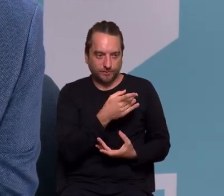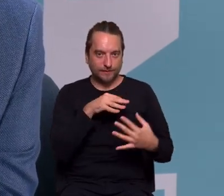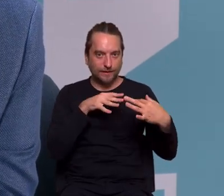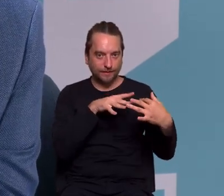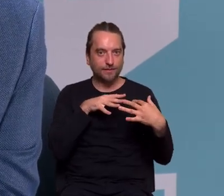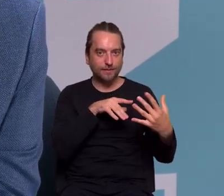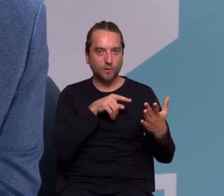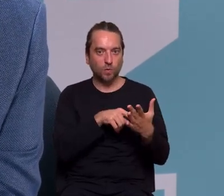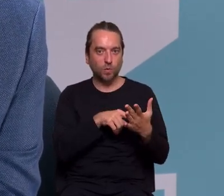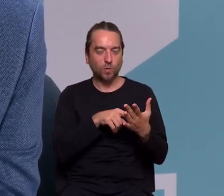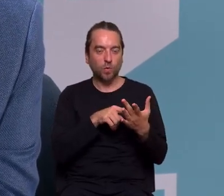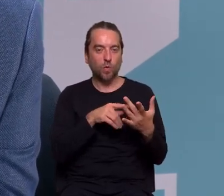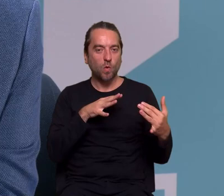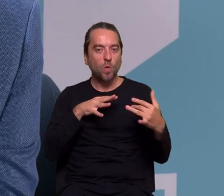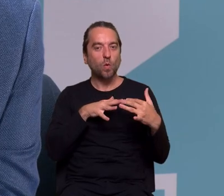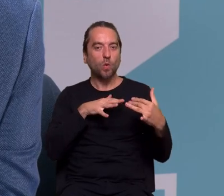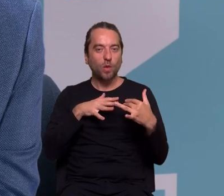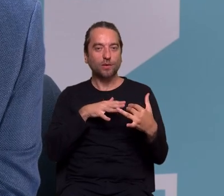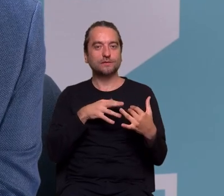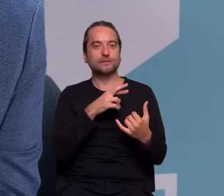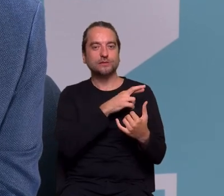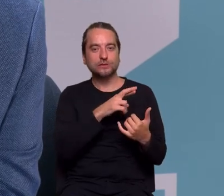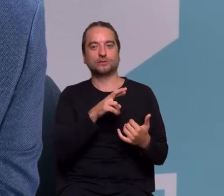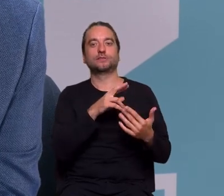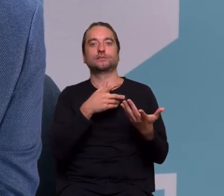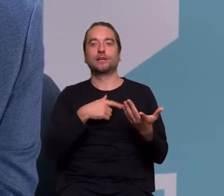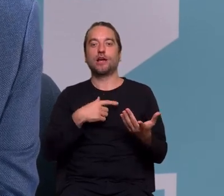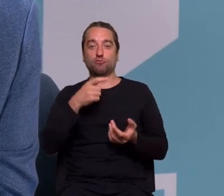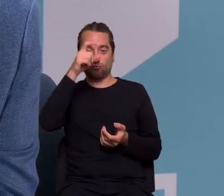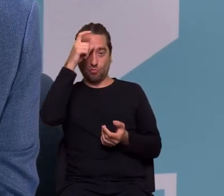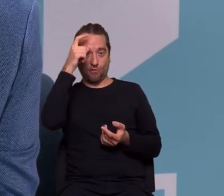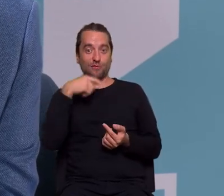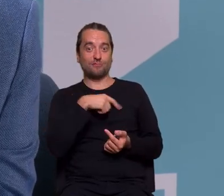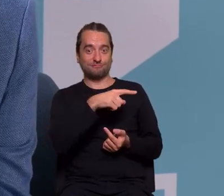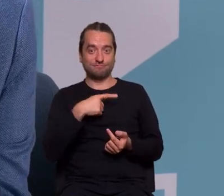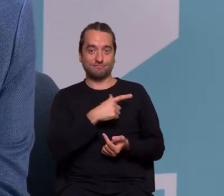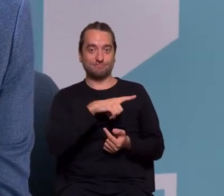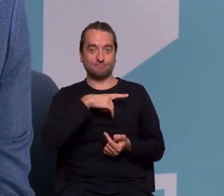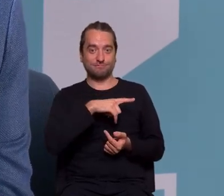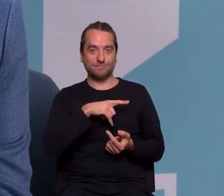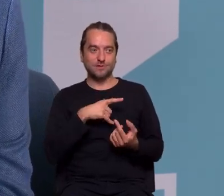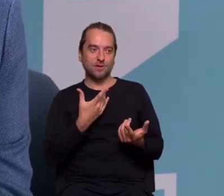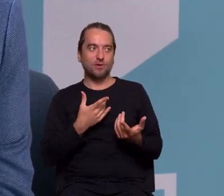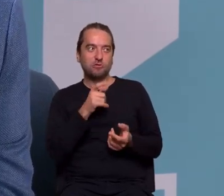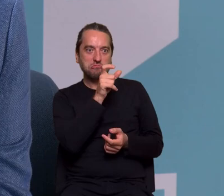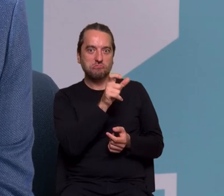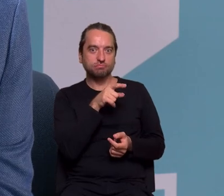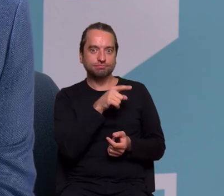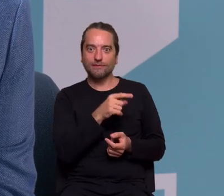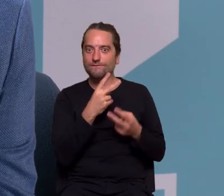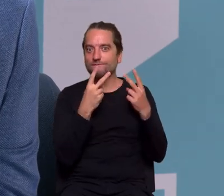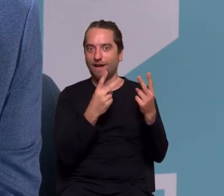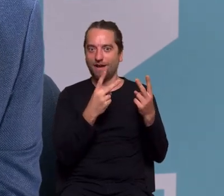relacja, która z relacji pomiędzy rzeczą a człowiekiem staje się relacją interpersonalną, za czym